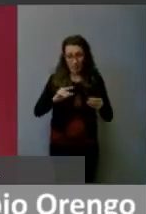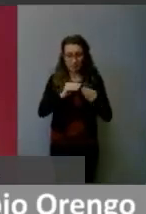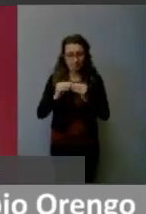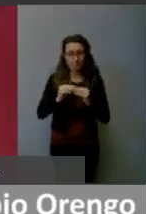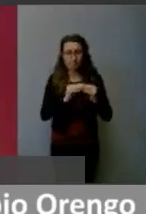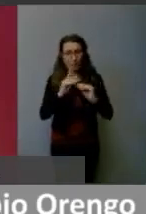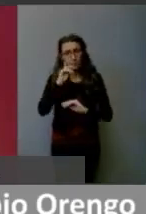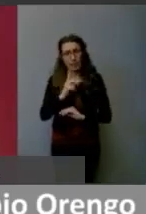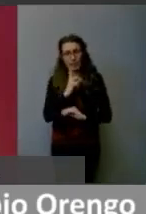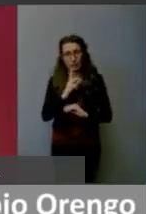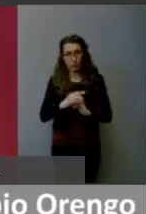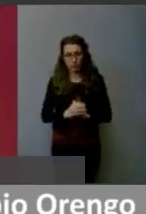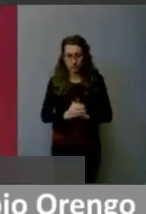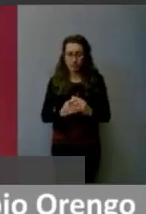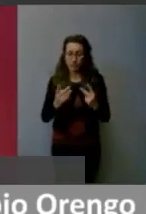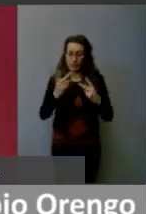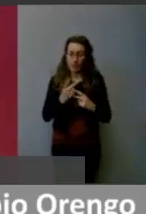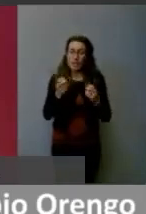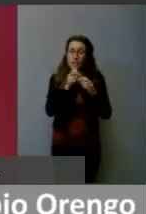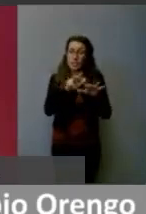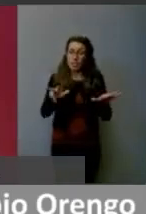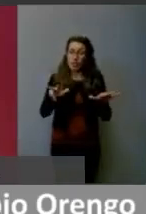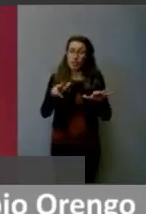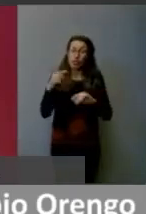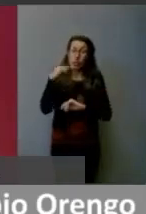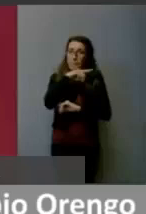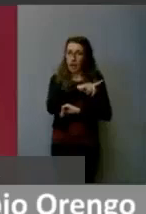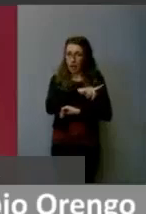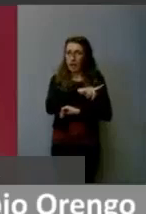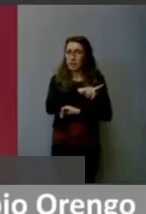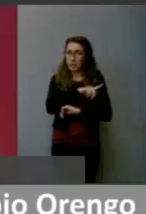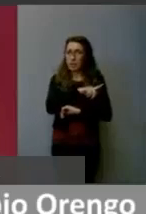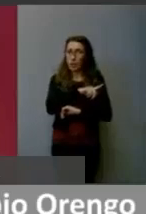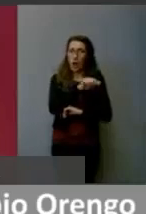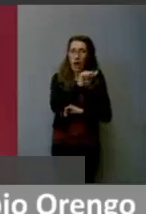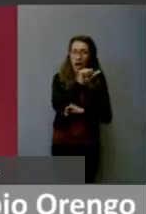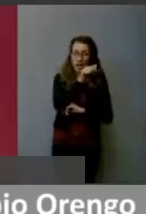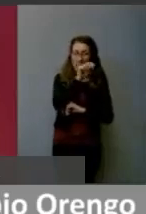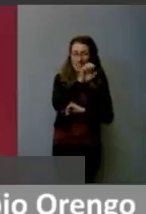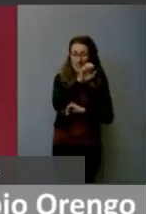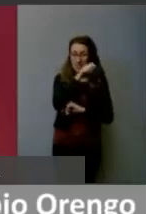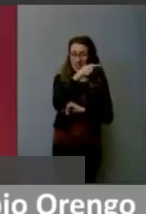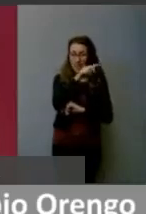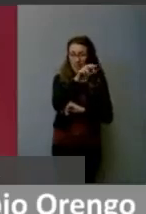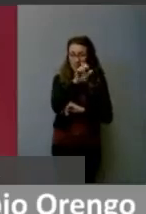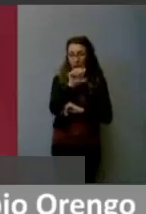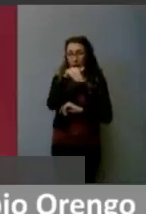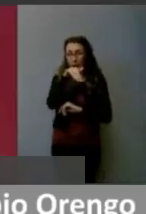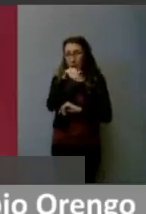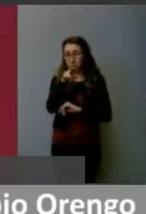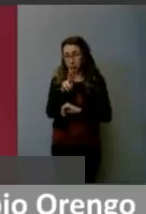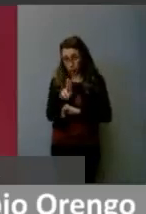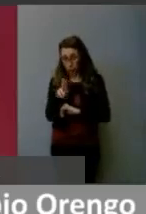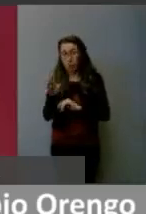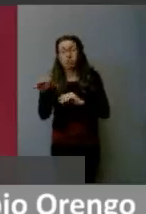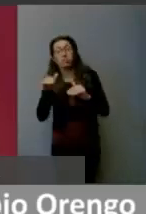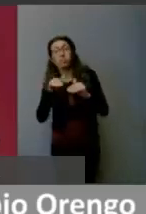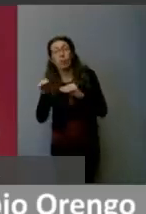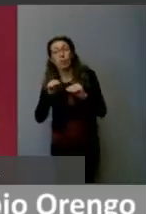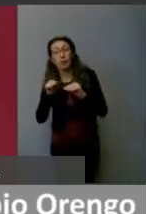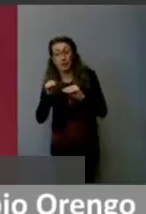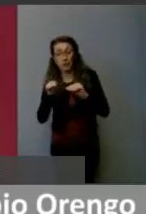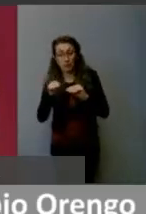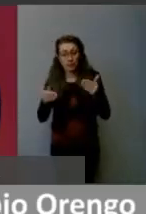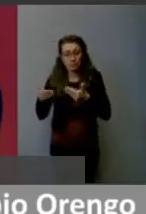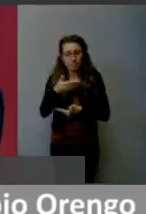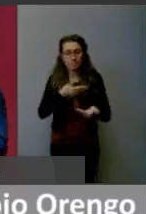L'intervento congiunto del 18 di marzo tra Mobilità, Aster e Amium atto a ritracciare gli stalli nell'area in oggetto, e durante tale intervento è